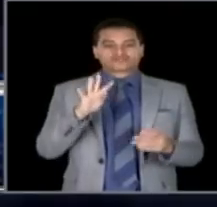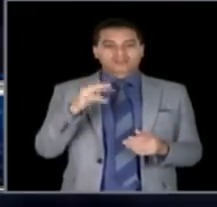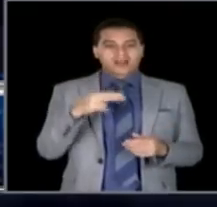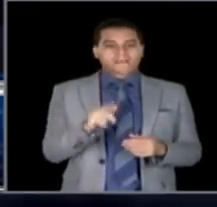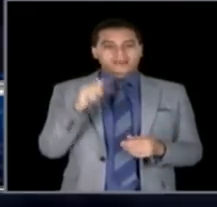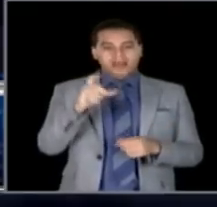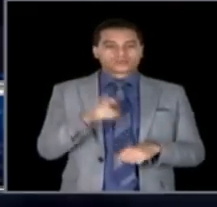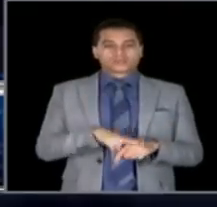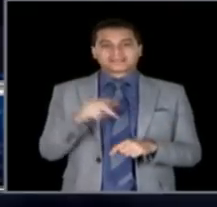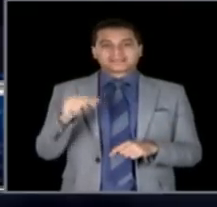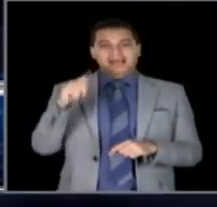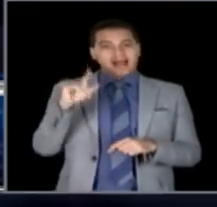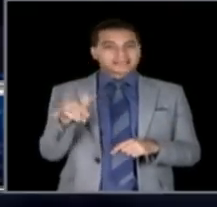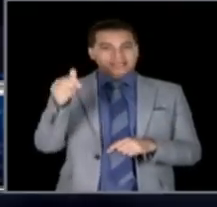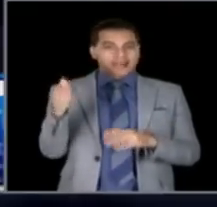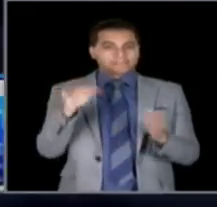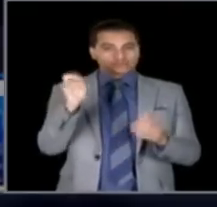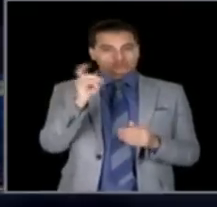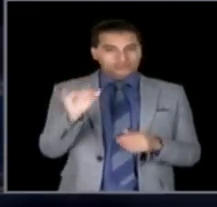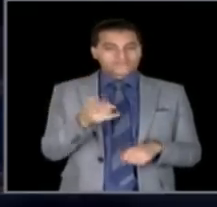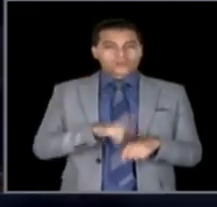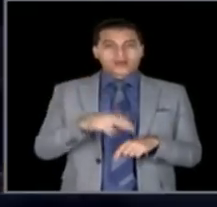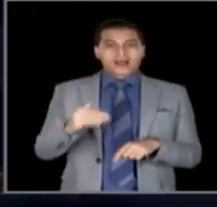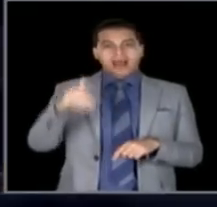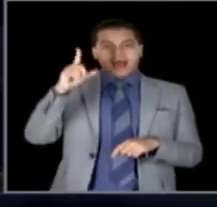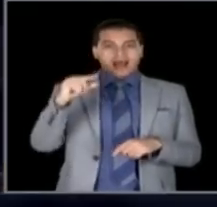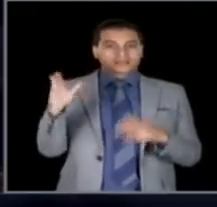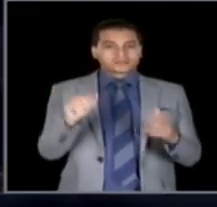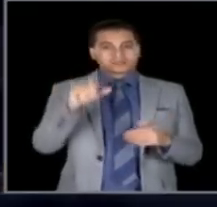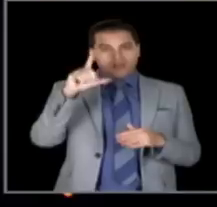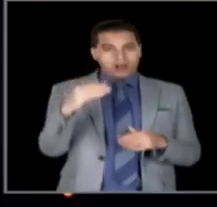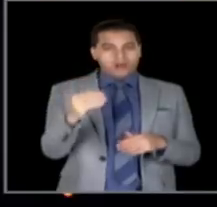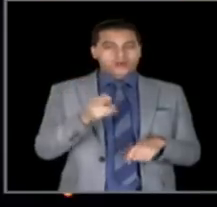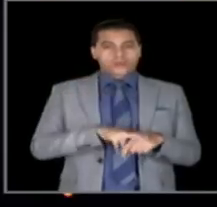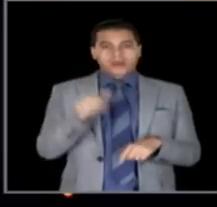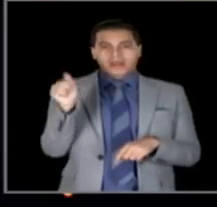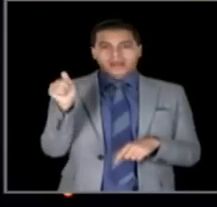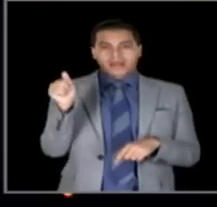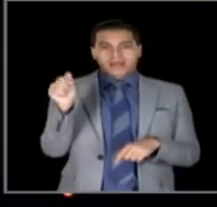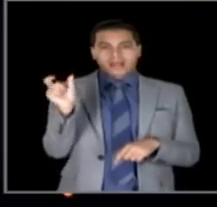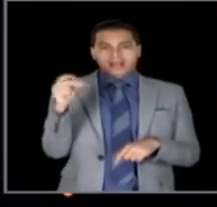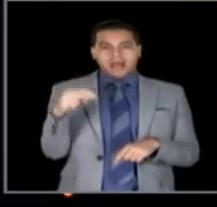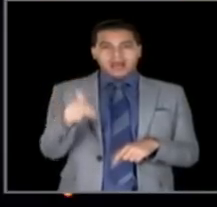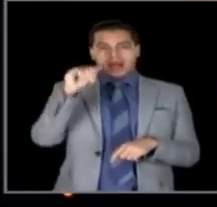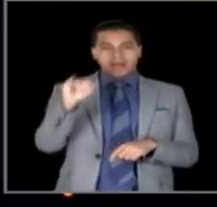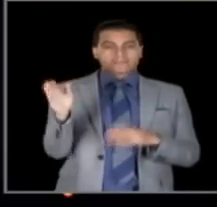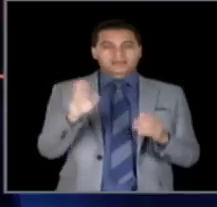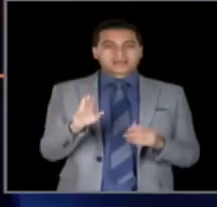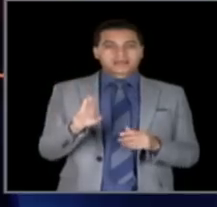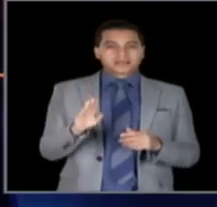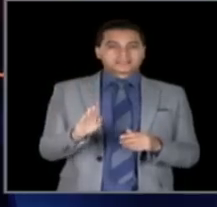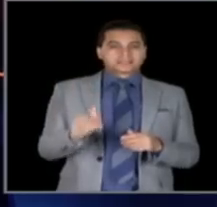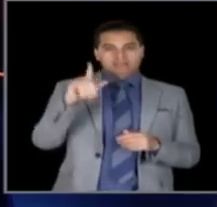داليا مصطفى، وخالد صالح، وانعام سلوسه. النتيجه اتغيرت، فايترز